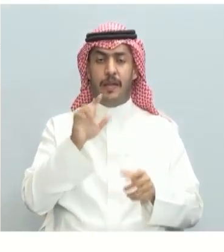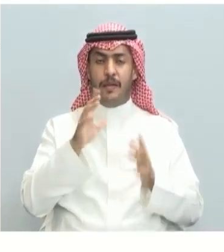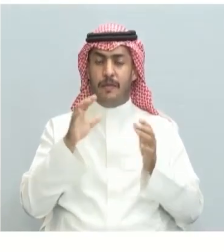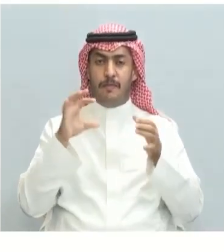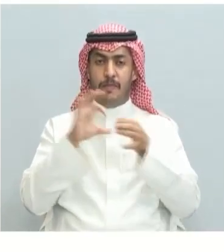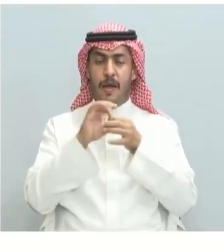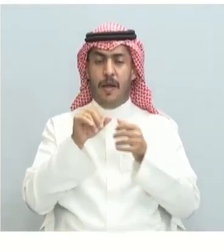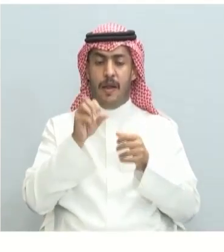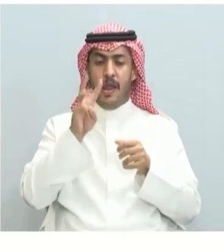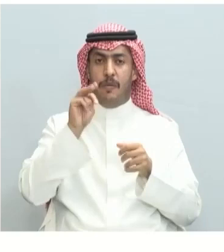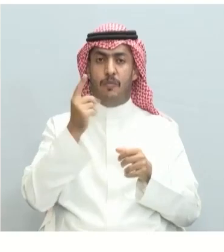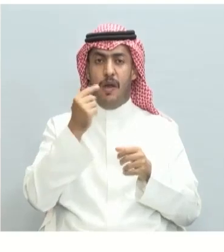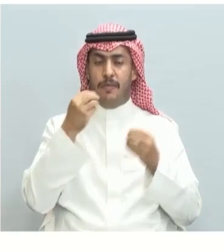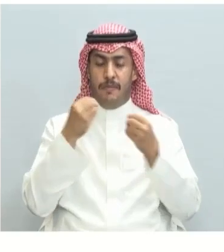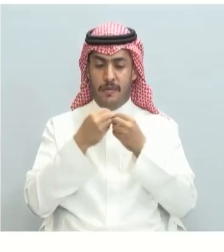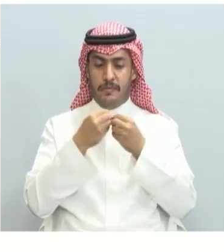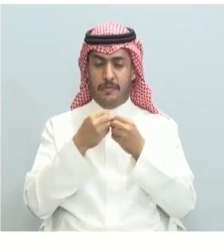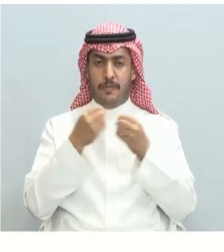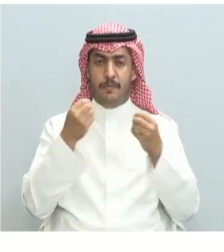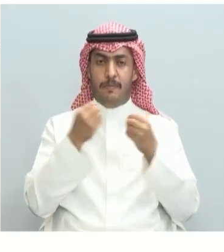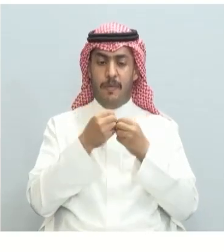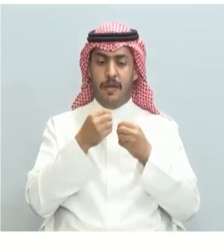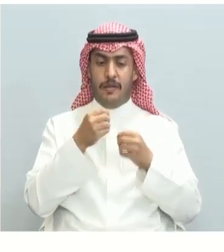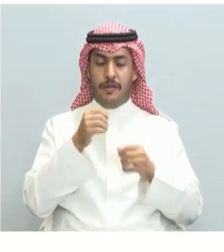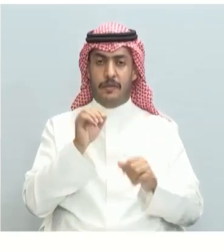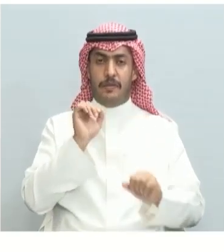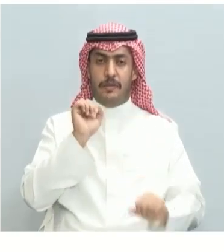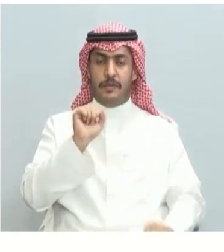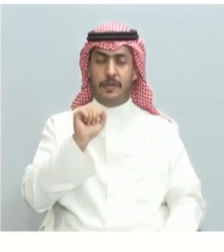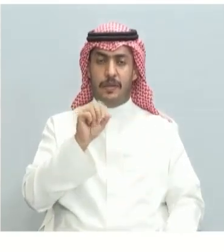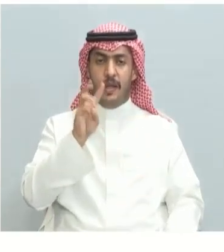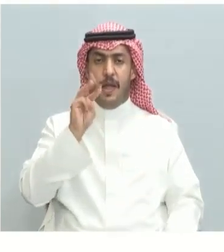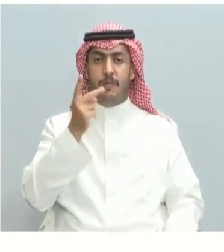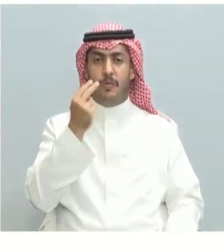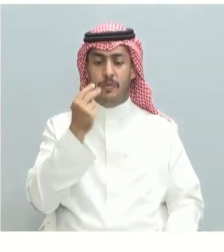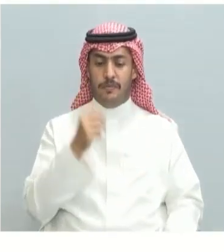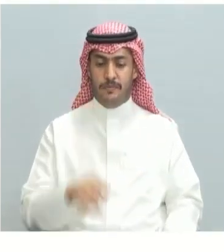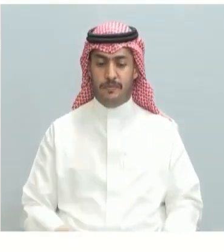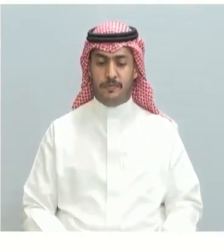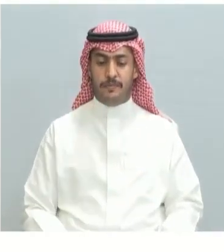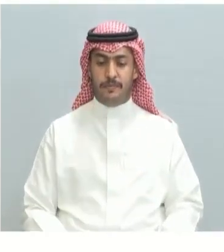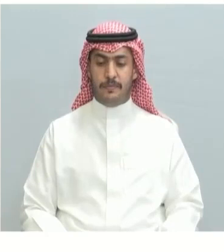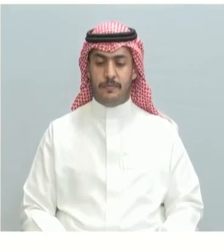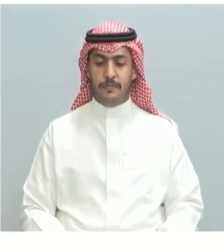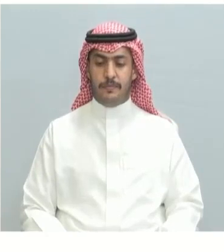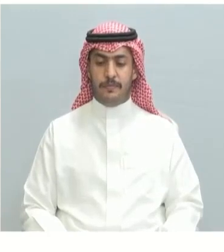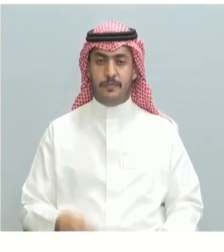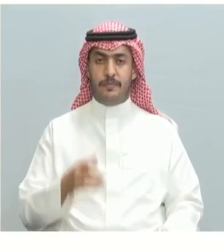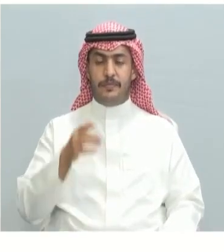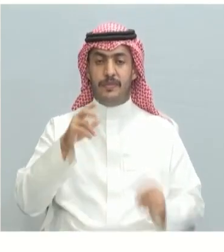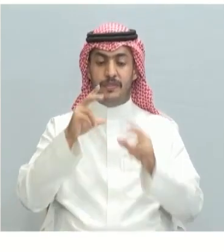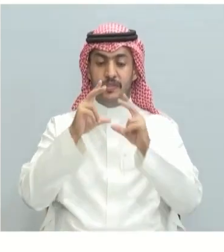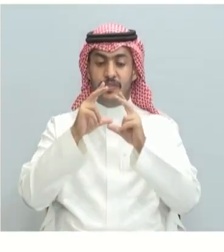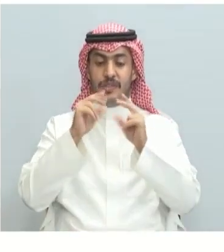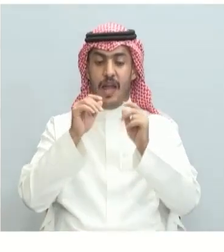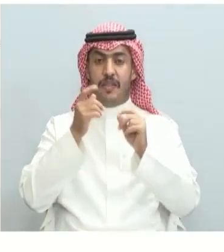تدخل ضمن المقياس التقليدي ام 1 وتدخل ضمن المعروض النقدي ام 2 ايضا شهادات الاذاعه